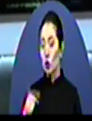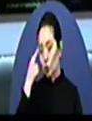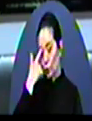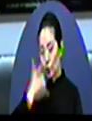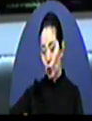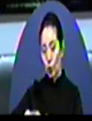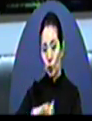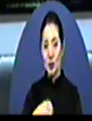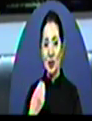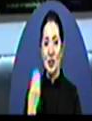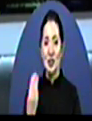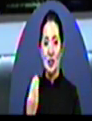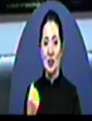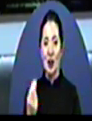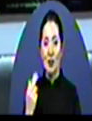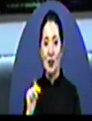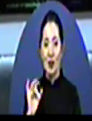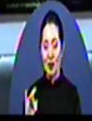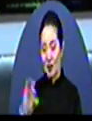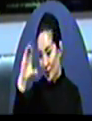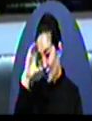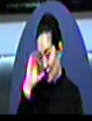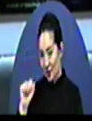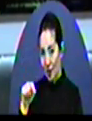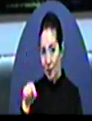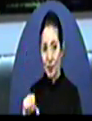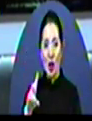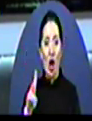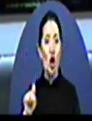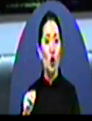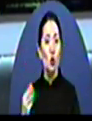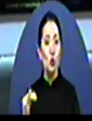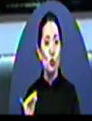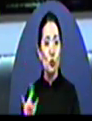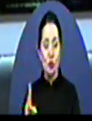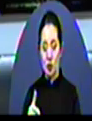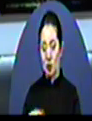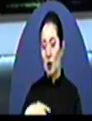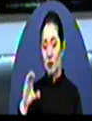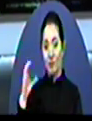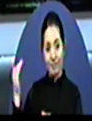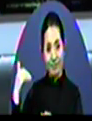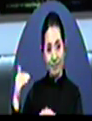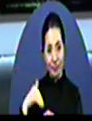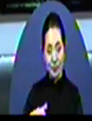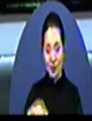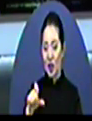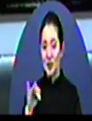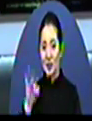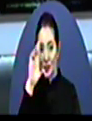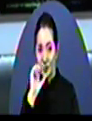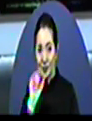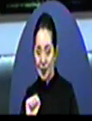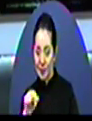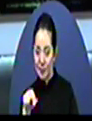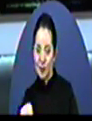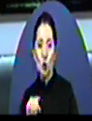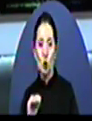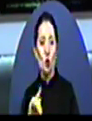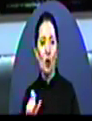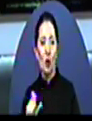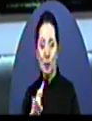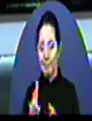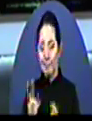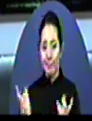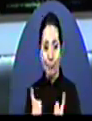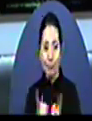Шадар сайд улсын онцгой комиссийн дарга Ө.Энхтүвшин бүгднайрамдах солонгос усаас суугаа элчин сайд Ли Йохун Койко байгууллагын суурин төлөөлөгч Ө.Хэн Нан нарыг хүлээн